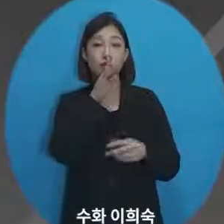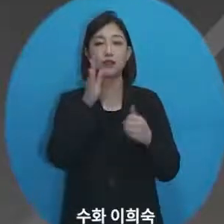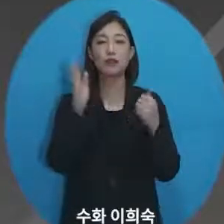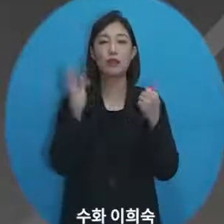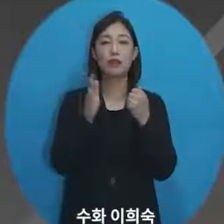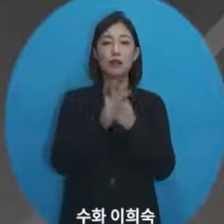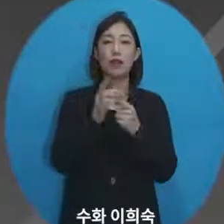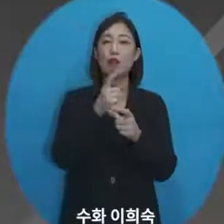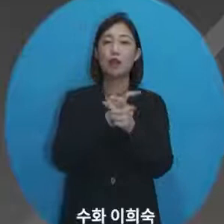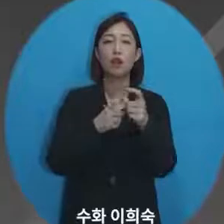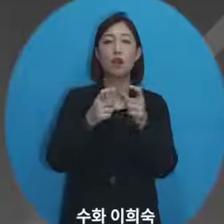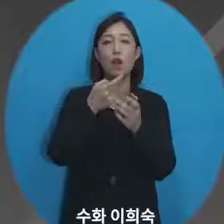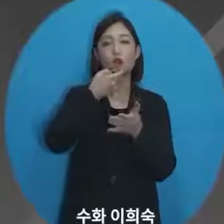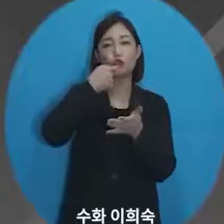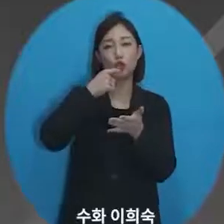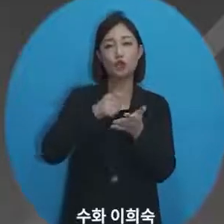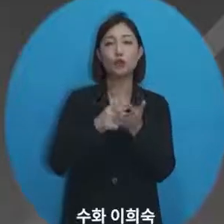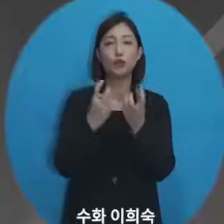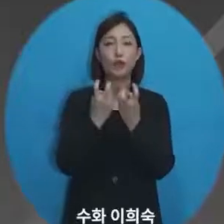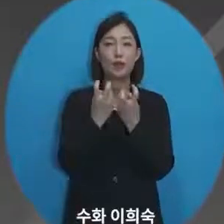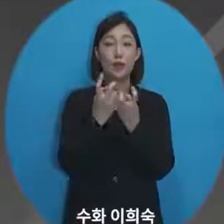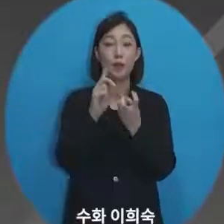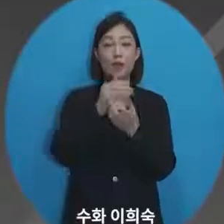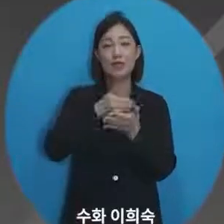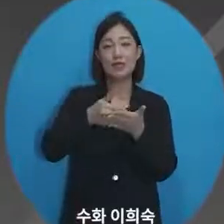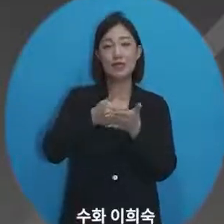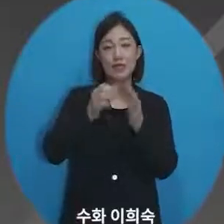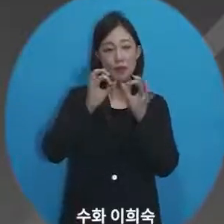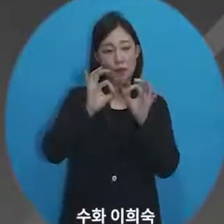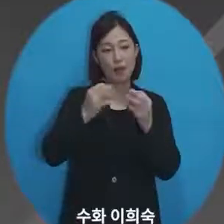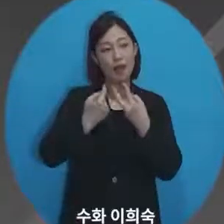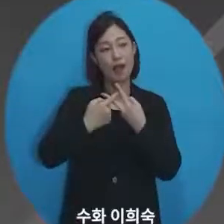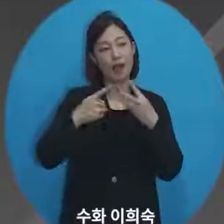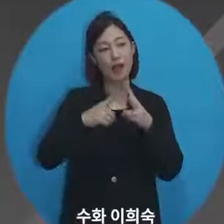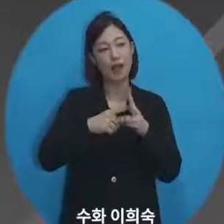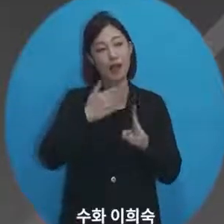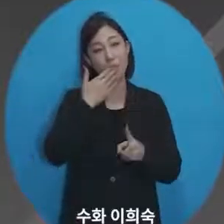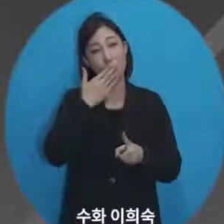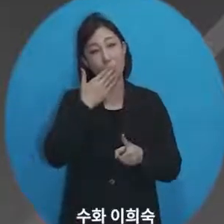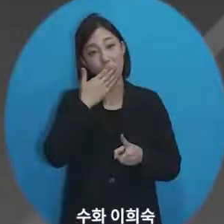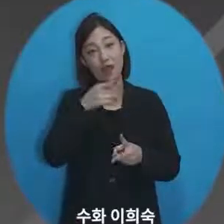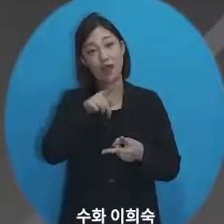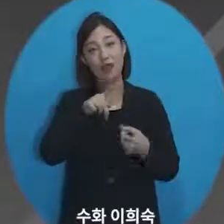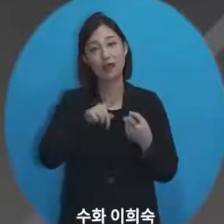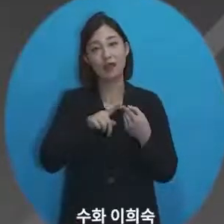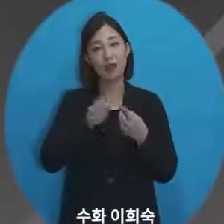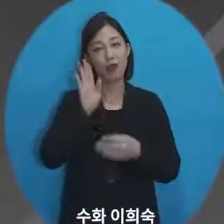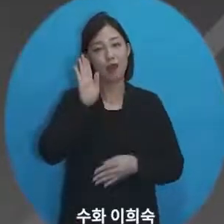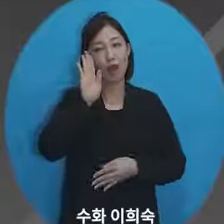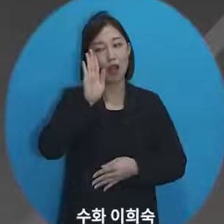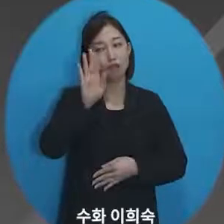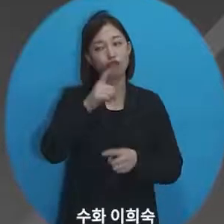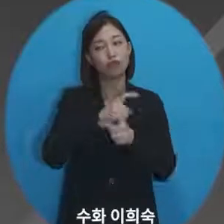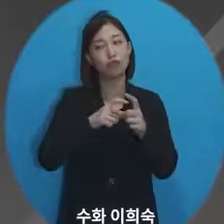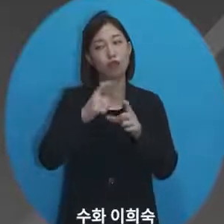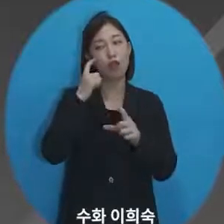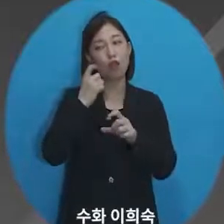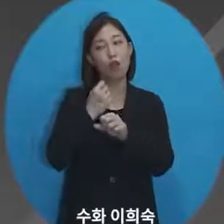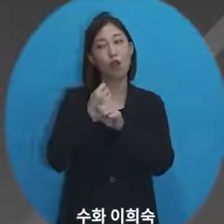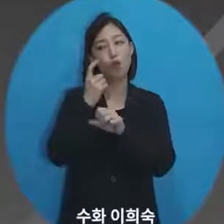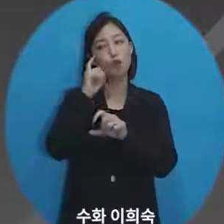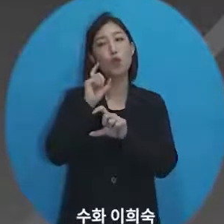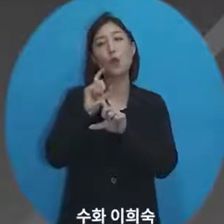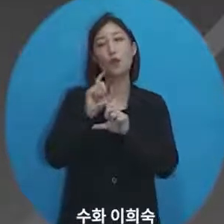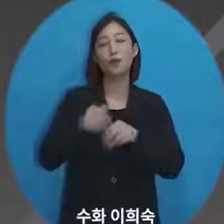쉬운 안내를 통해서 우리가 안내를 해줄 수 있는 방법에 대해서도 앞으로 많이 고민을 해봐야 될 것